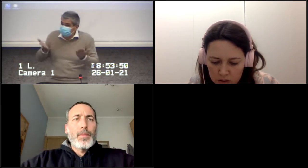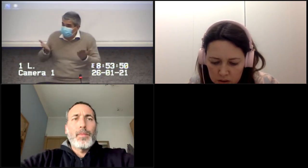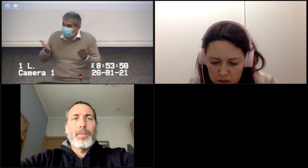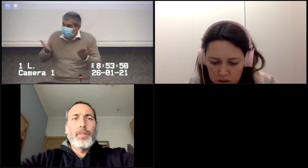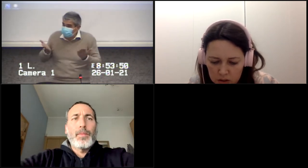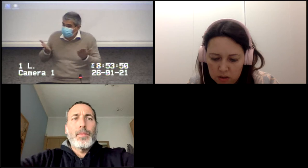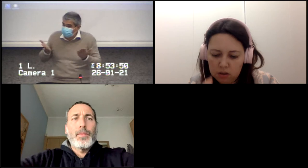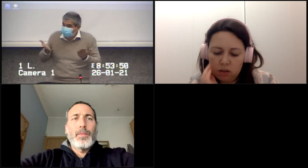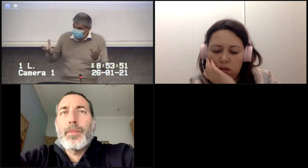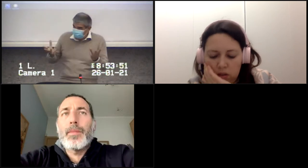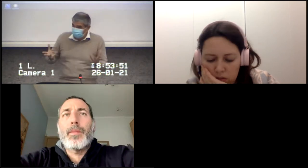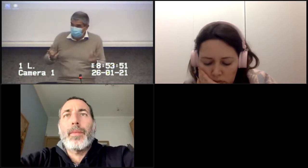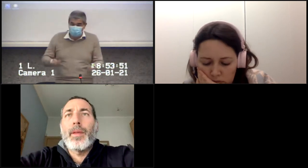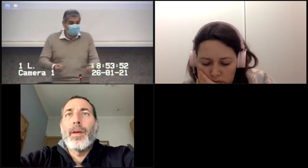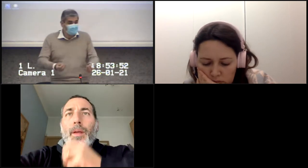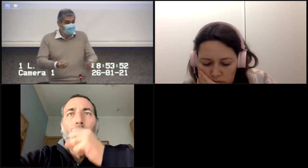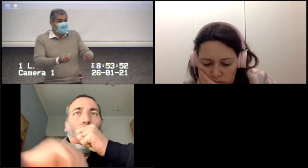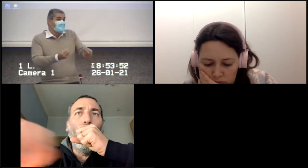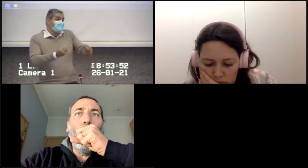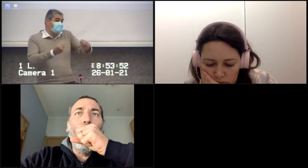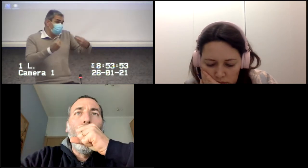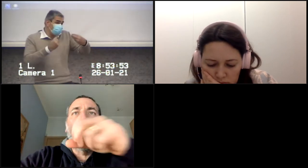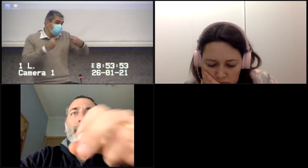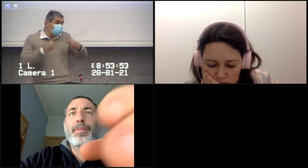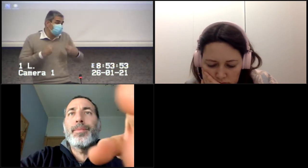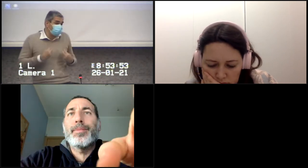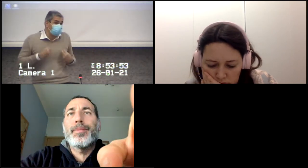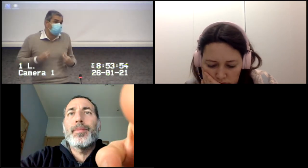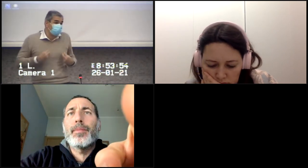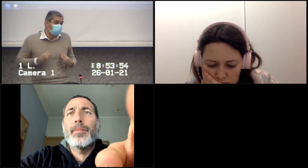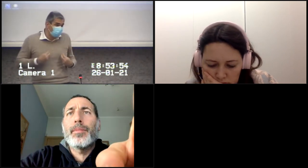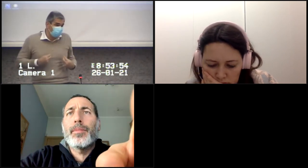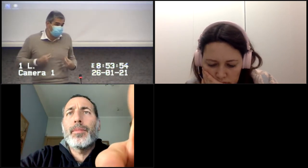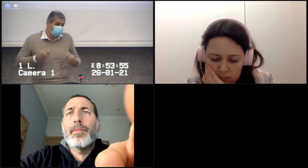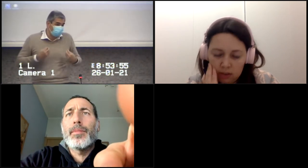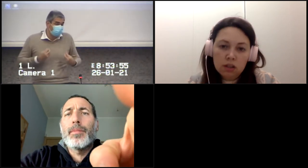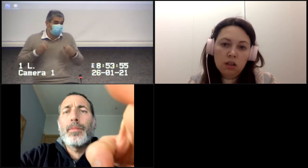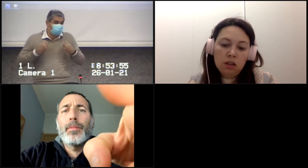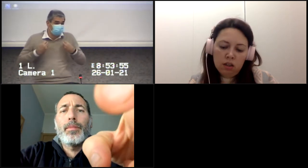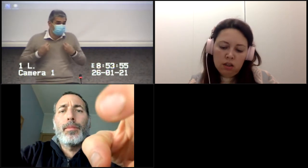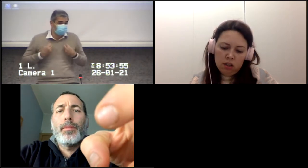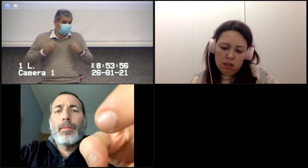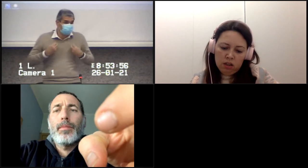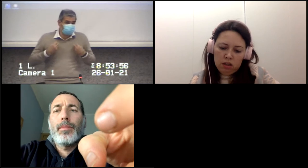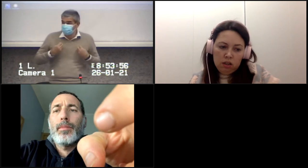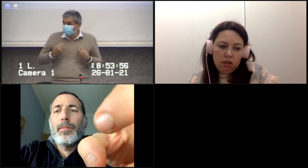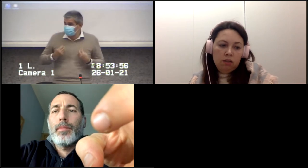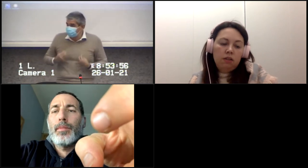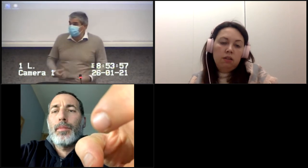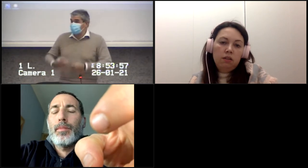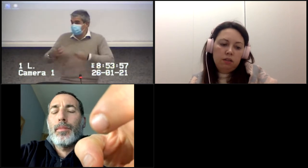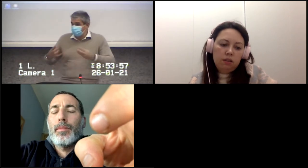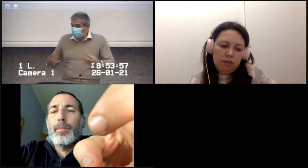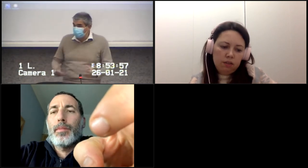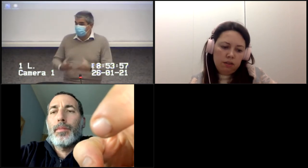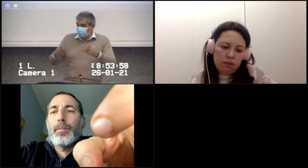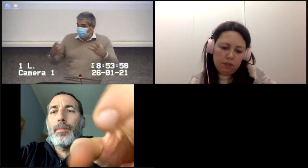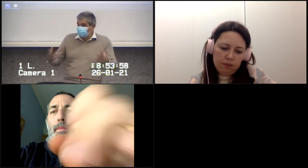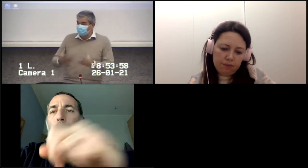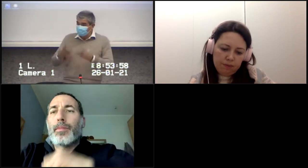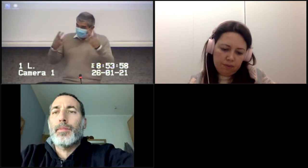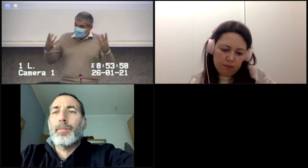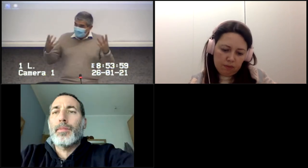negoziare niente, ecco, tanto per essere chiari. Invece in una realtà come complessa come quella della città di Sesto San Giovanni, che poi